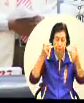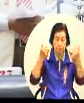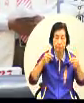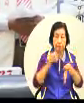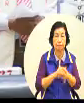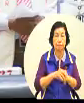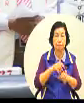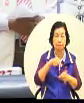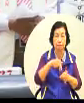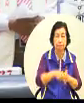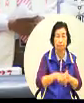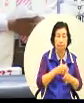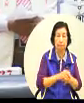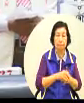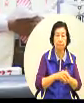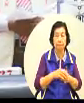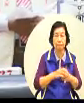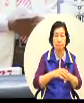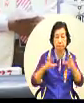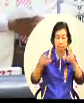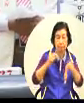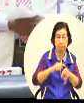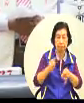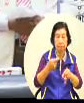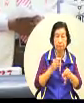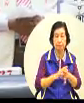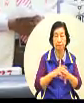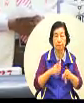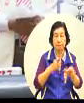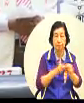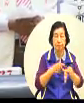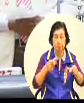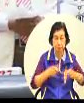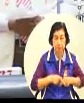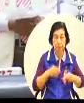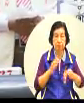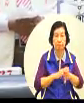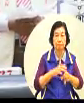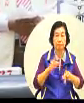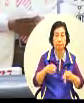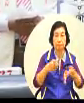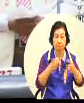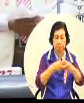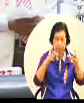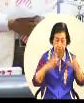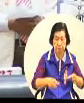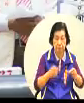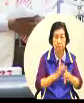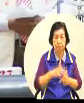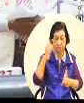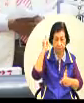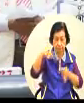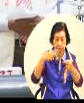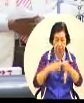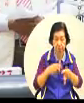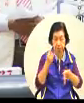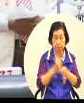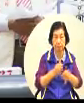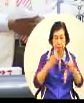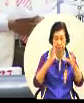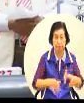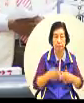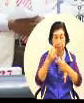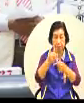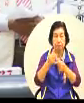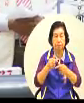港20的20国小，是一个整栋哦。我们继续结合原民会的资源，那明年就可以完成做所有的母